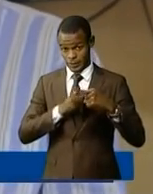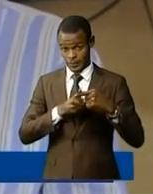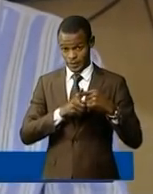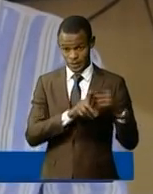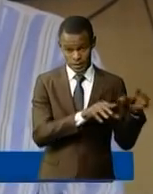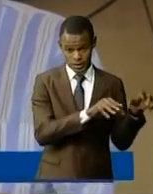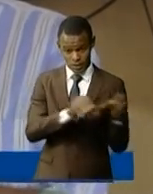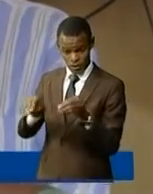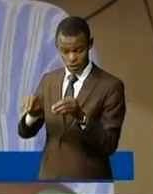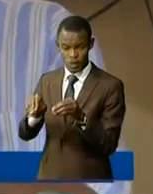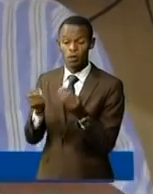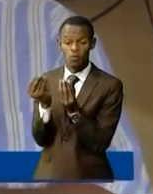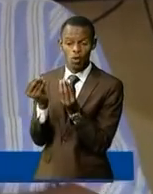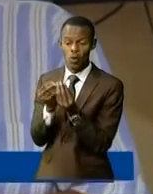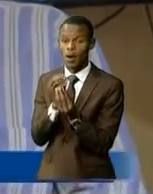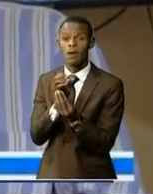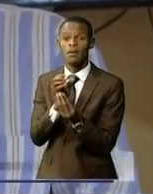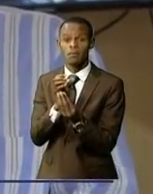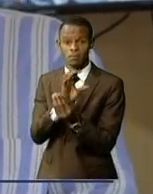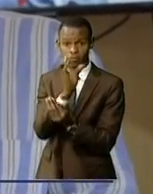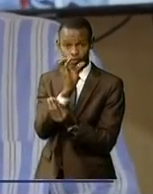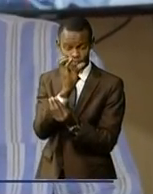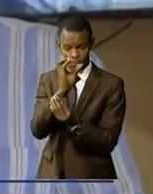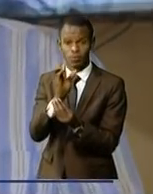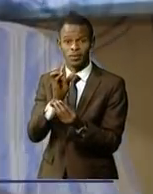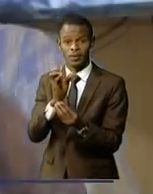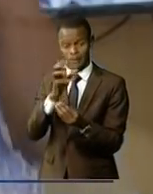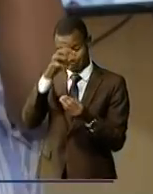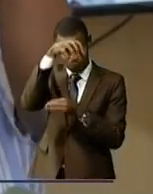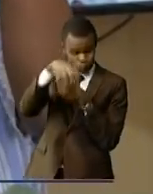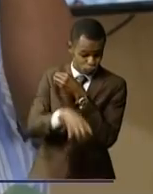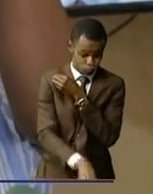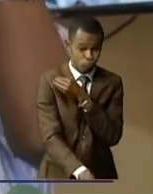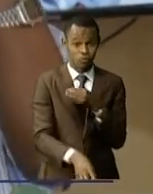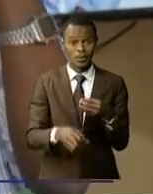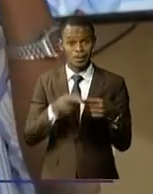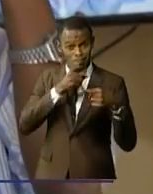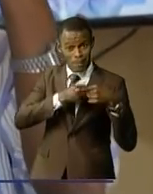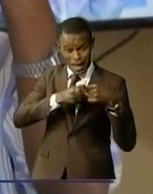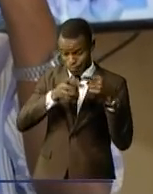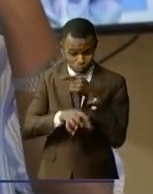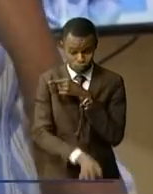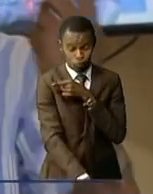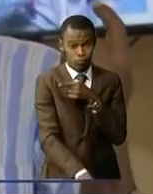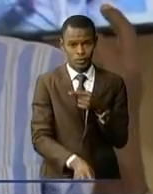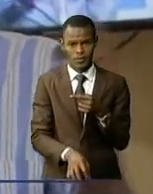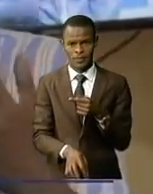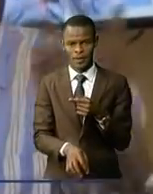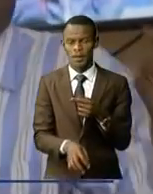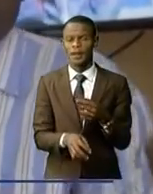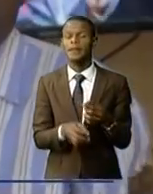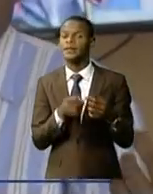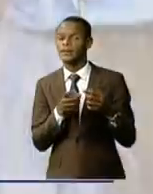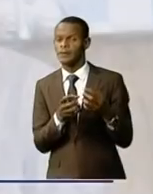parce que la bouée est reliée à une masse de béton. Ça tient la bouée dans cette position. Mais il